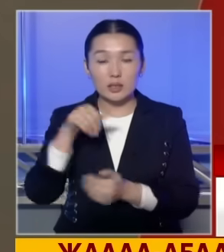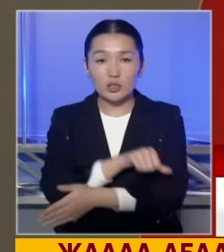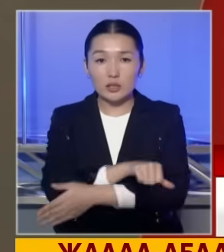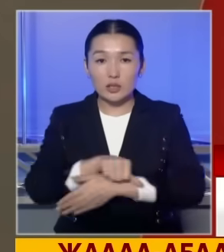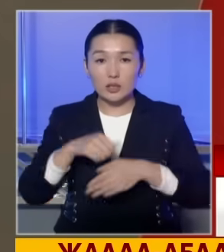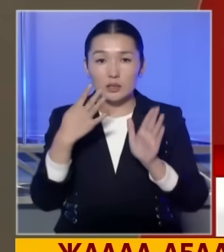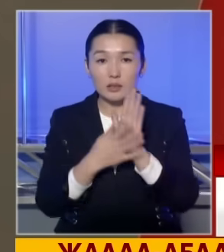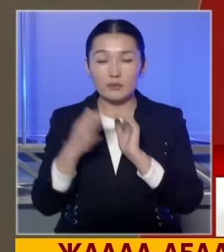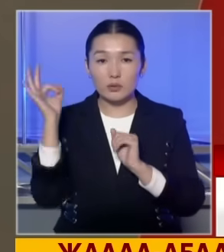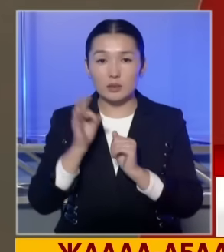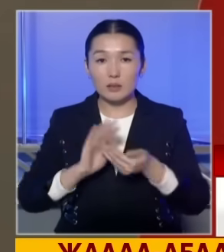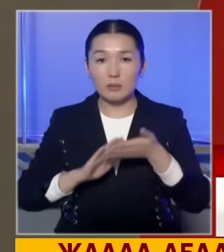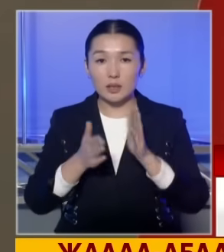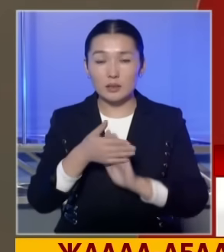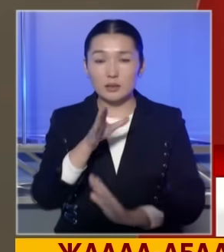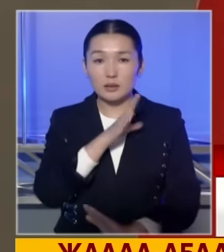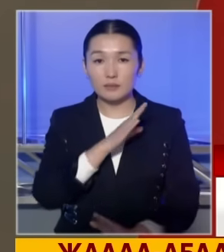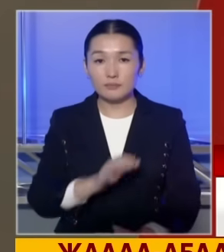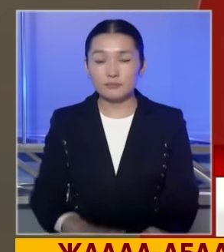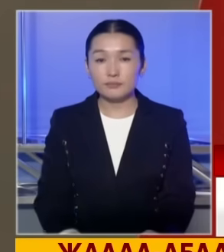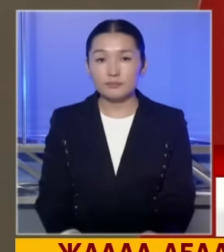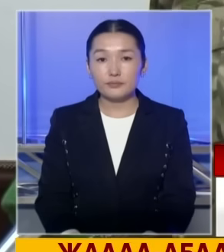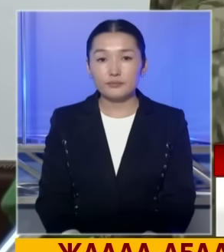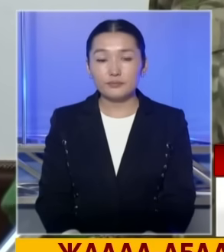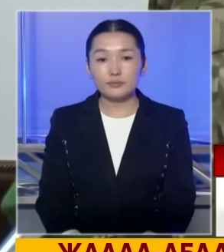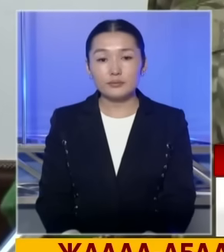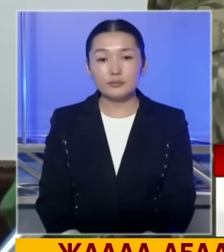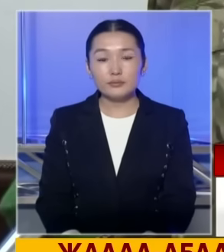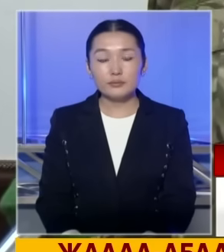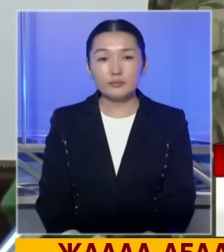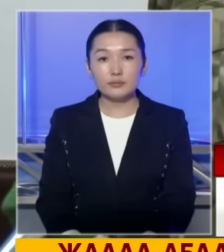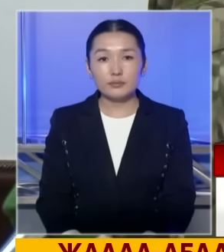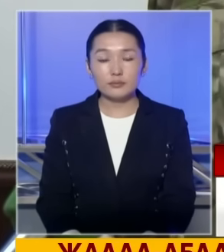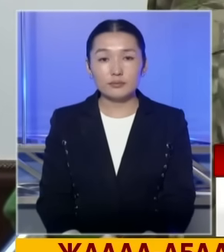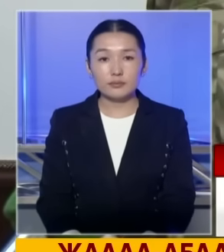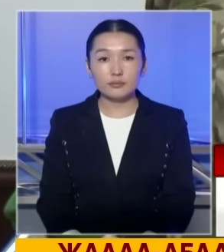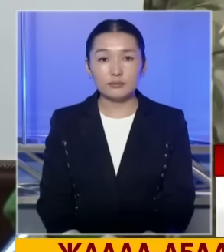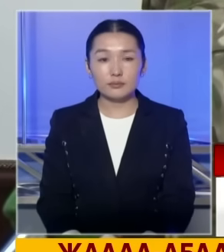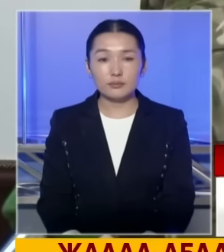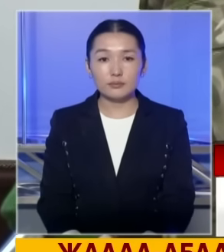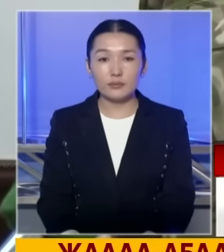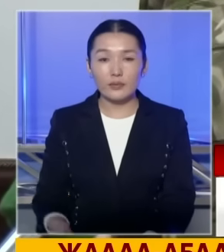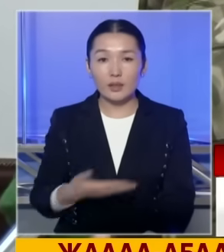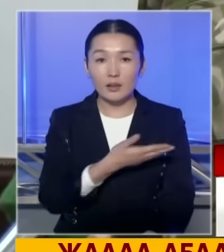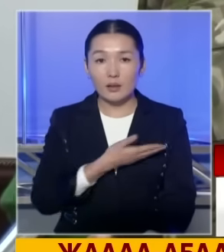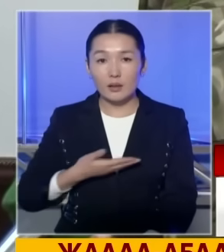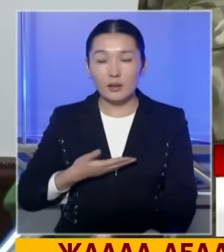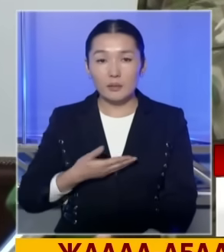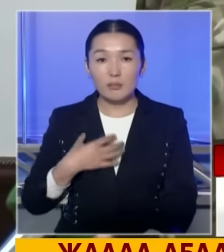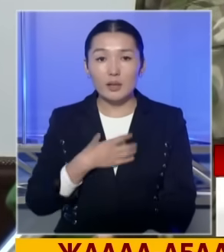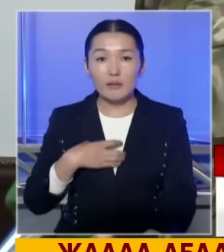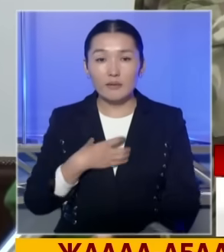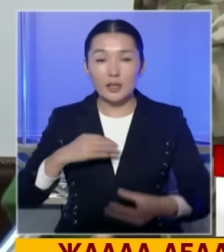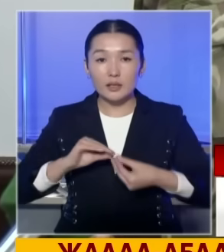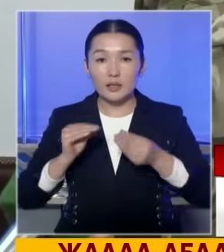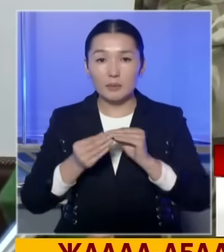90% макулдашканы белгилүү болгон. Мы еще раз Биз турмуштук маанилүү